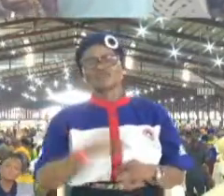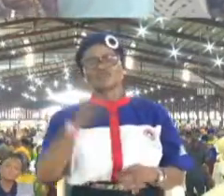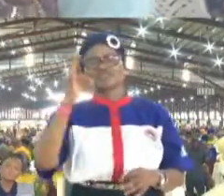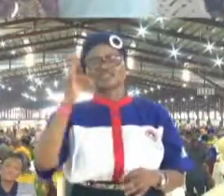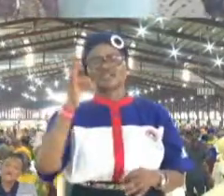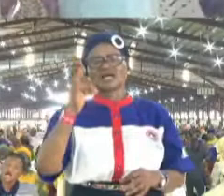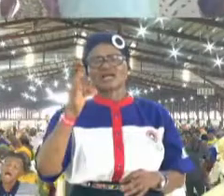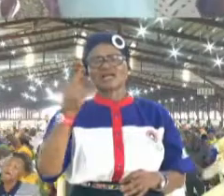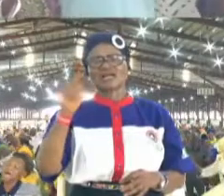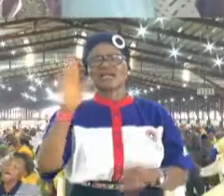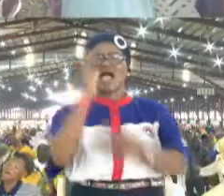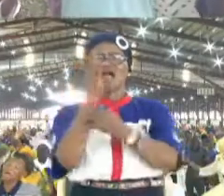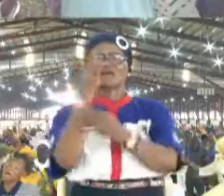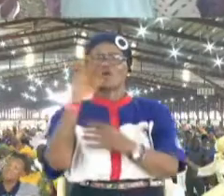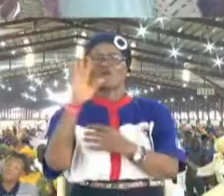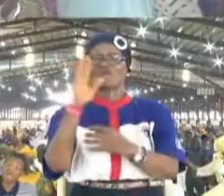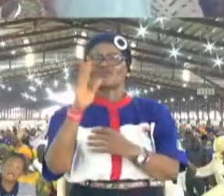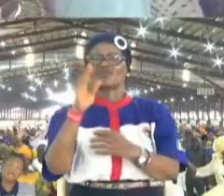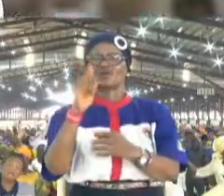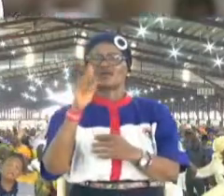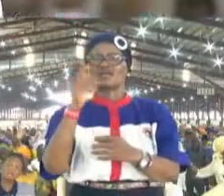Ọwọ́ ayé ò ní ká yín.